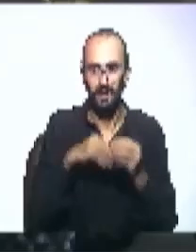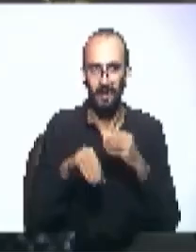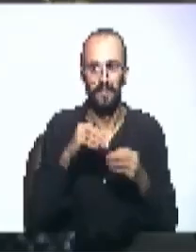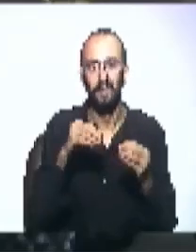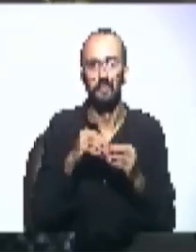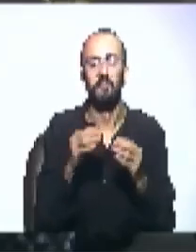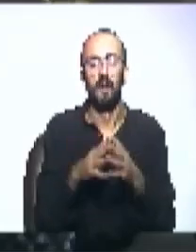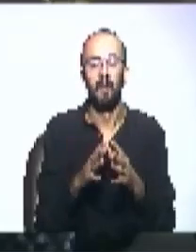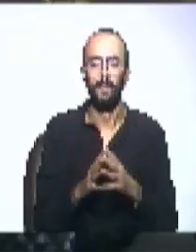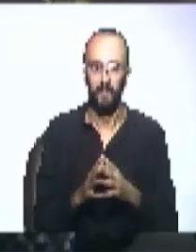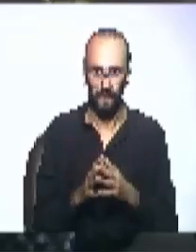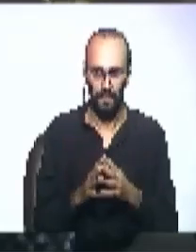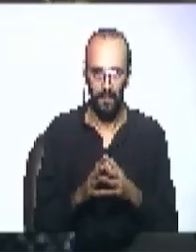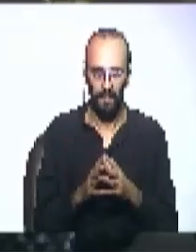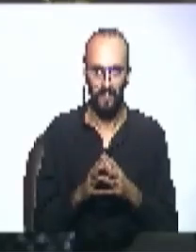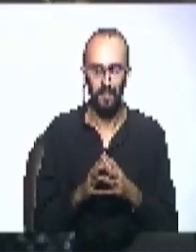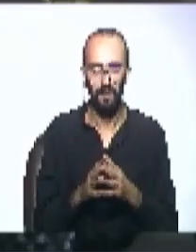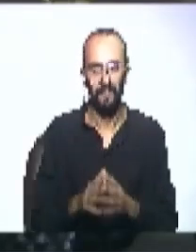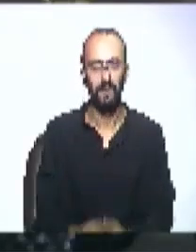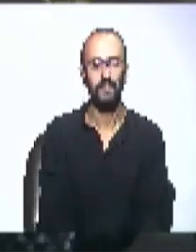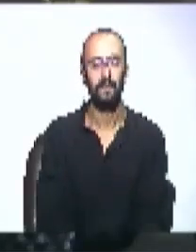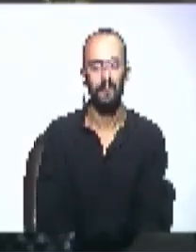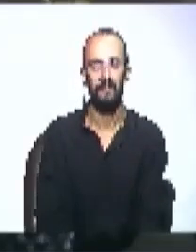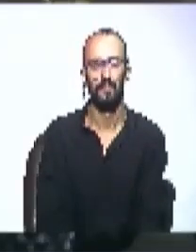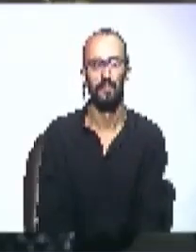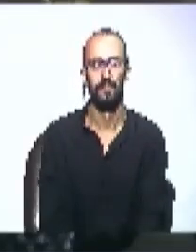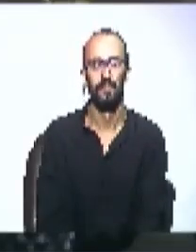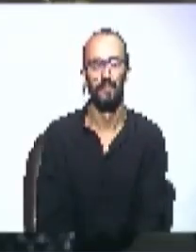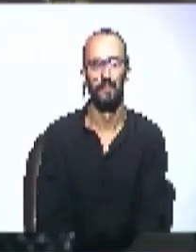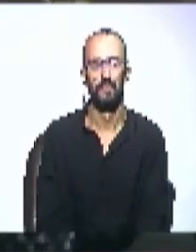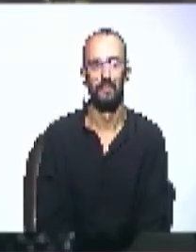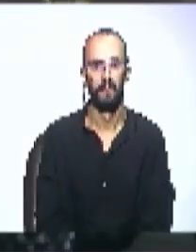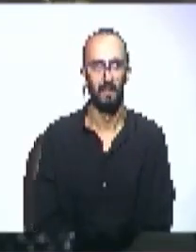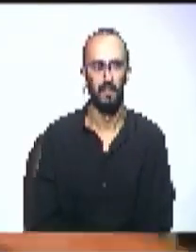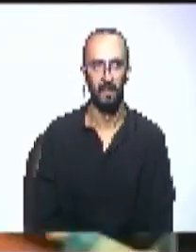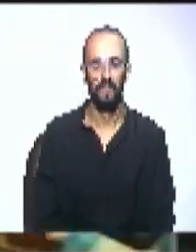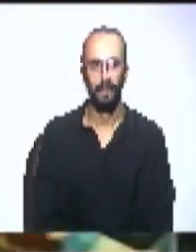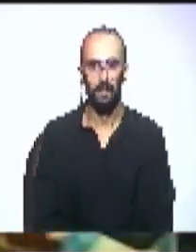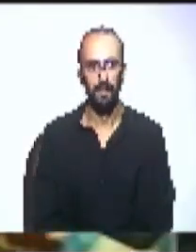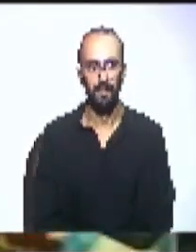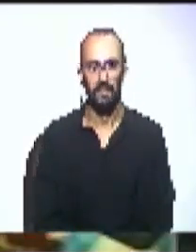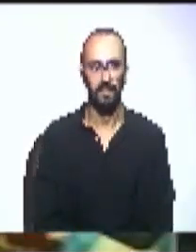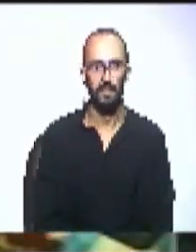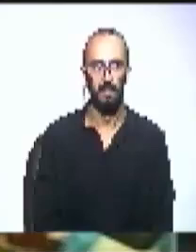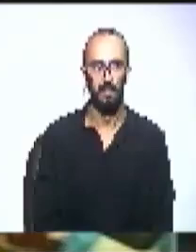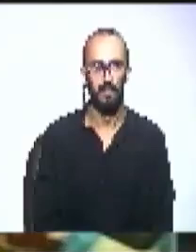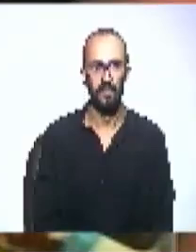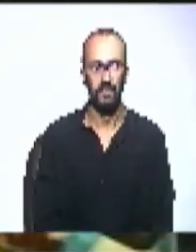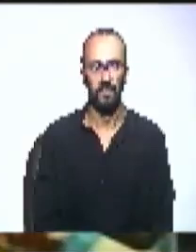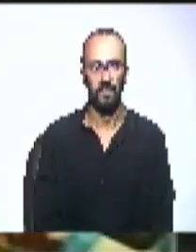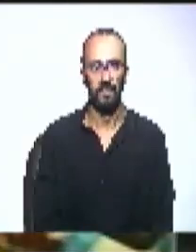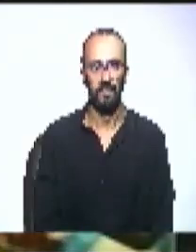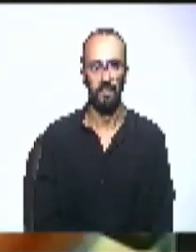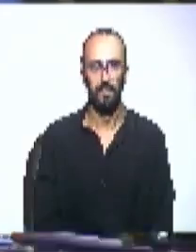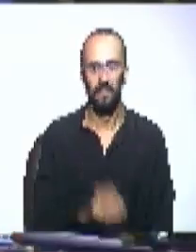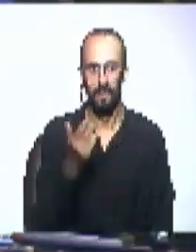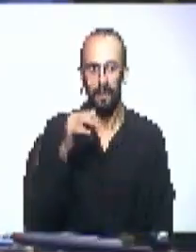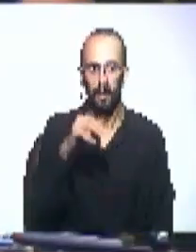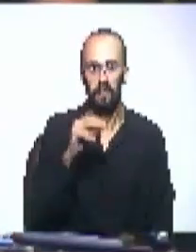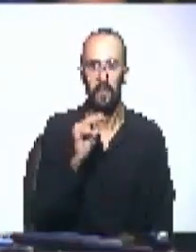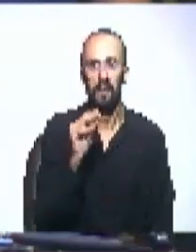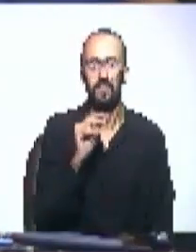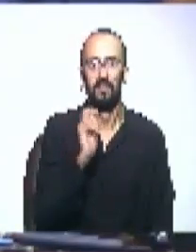نعمل حاجه زي الساندوتشات اللي تشيف عملها النهارده هنصبر عليه بس عشان خاطر ان هو يسوي البيض اللي